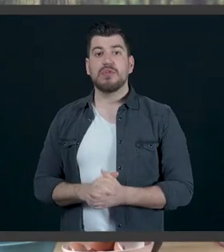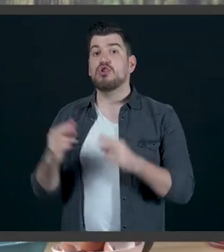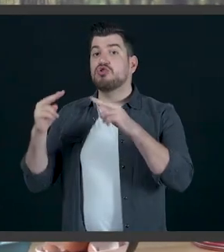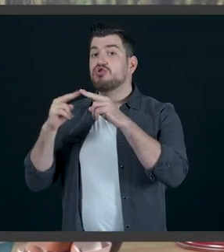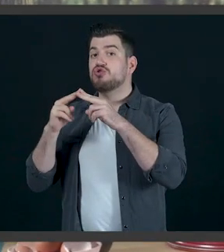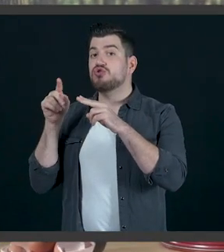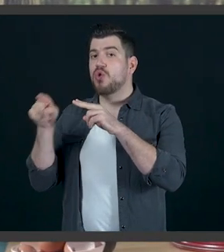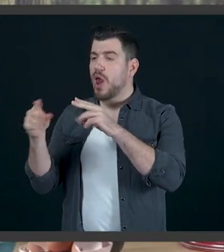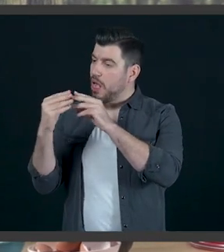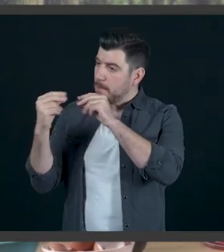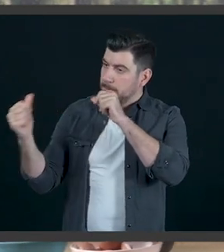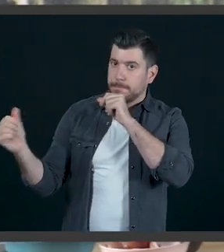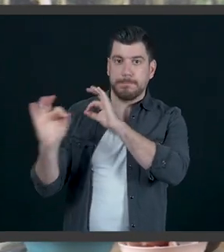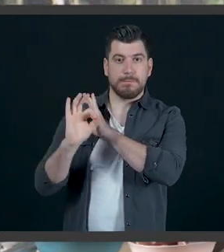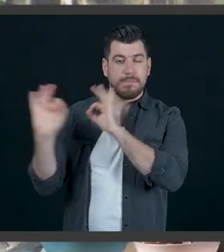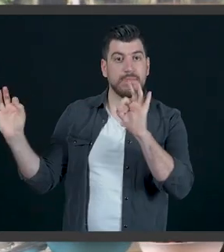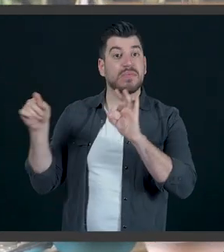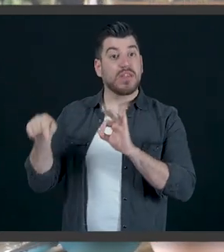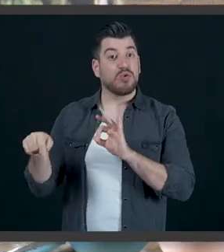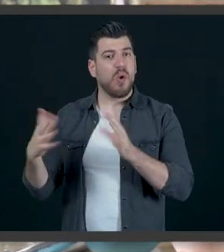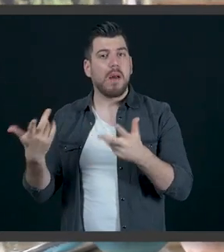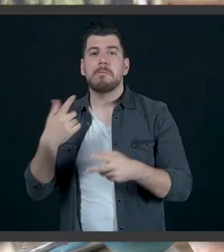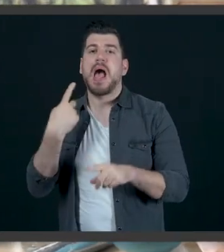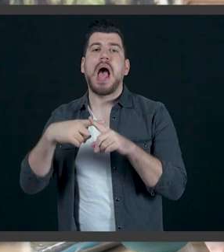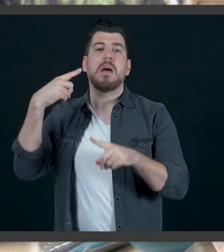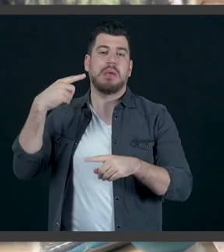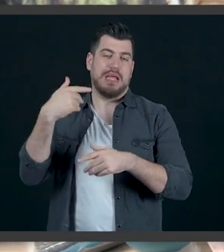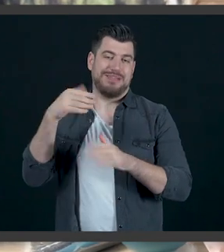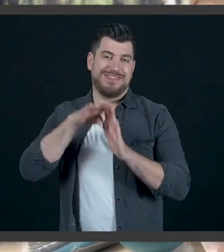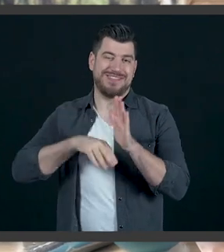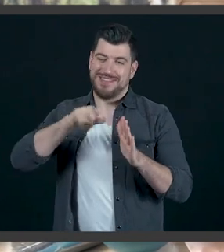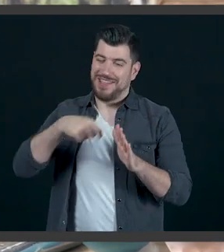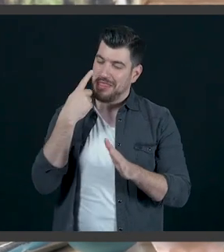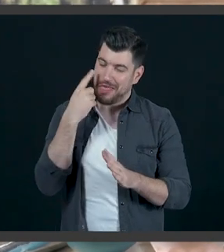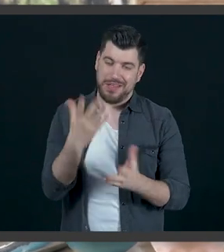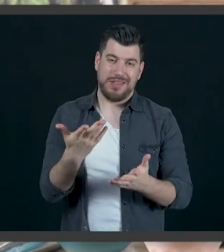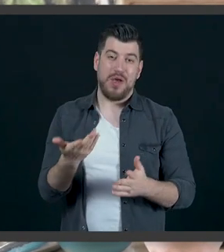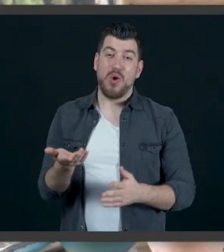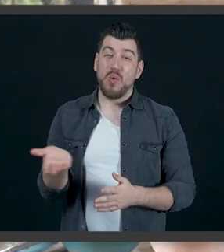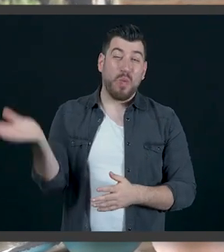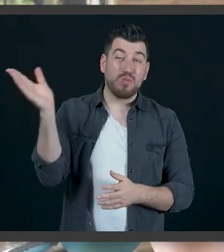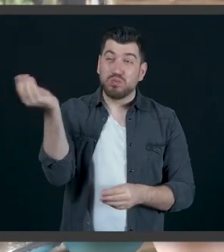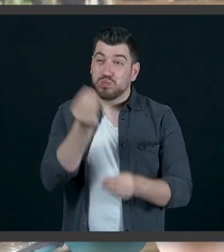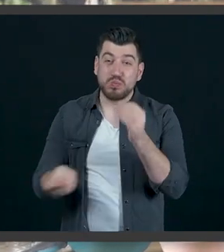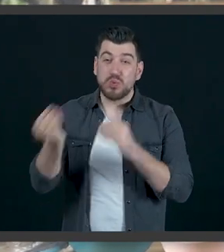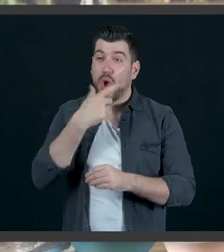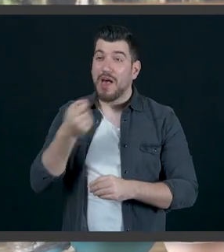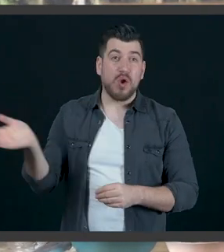Η σοκολάτα μας έχει λιώσει και κοιτάξτε πόσο απλή συνταγή που είναι. Δηλαδή πραγματικά δεν νομίζω να υπάρχει πιο